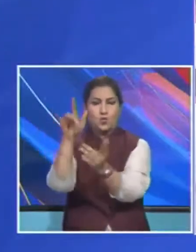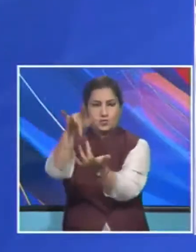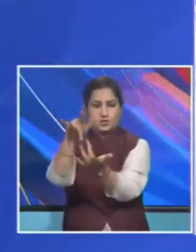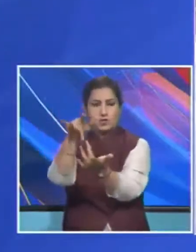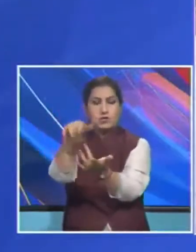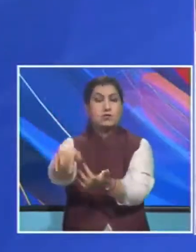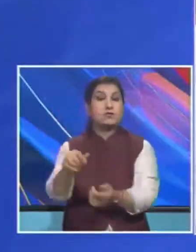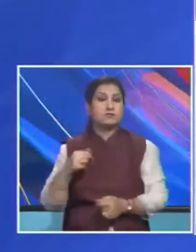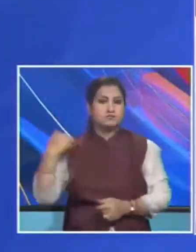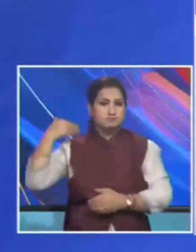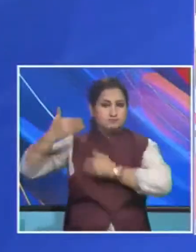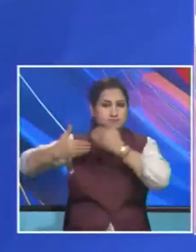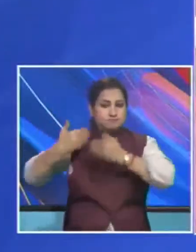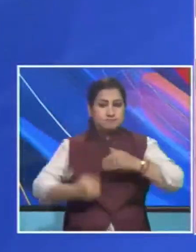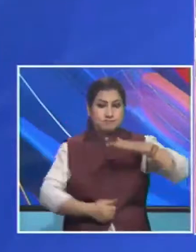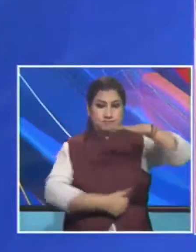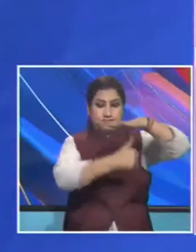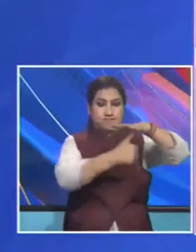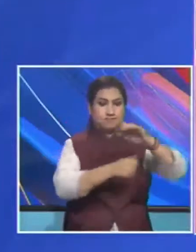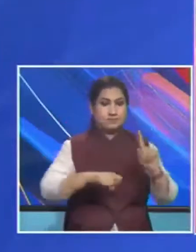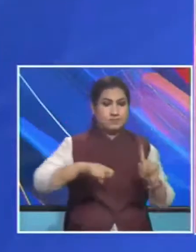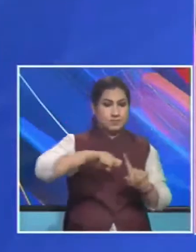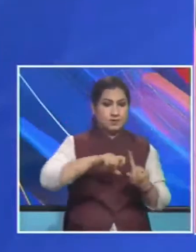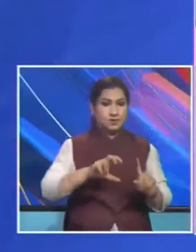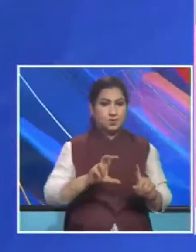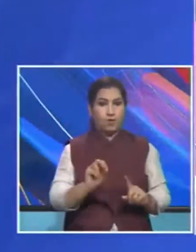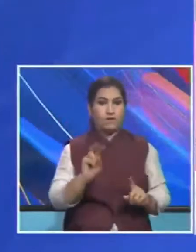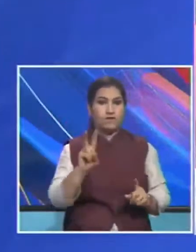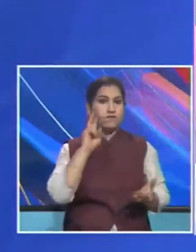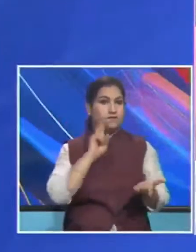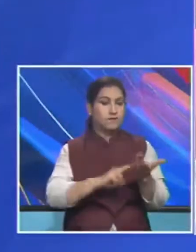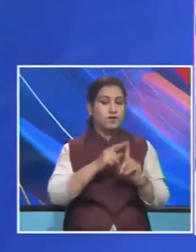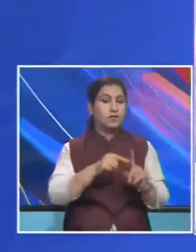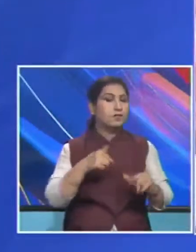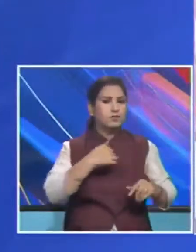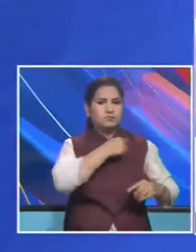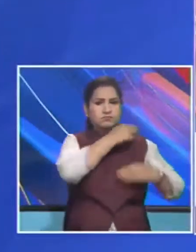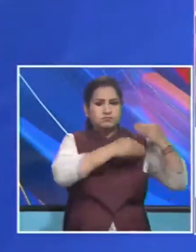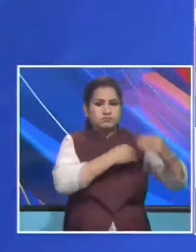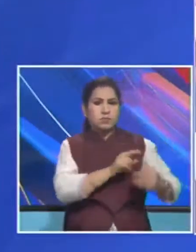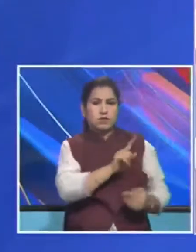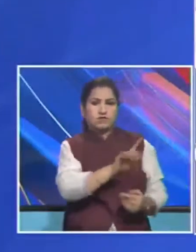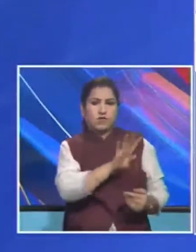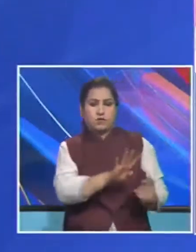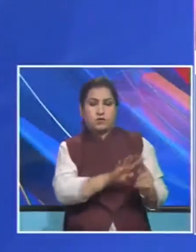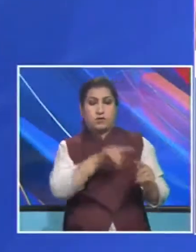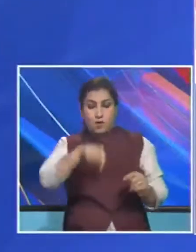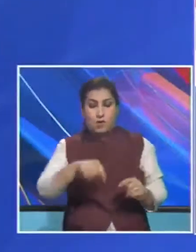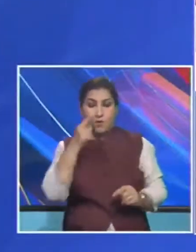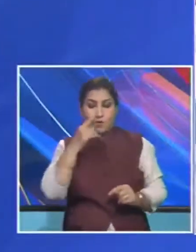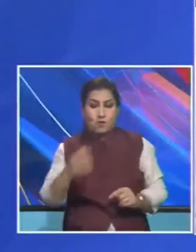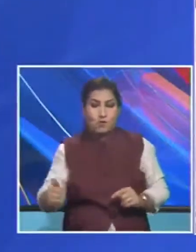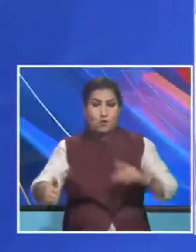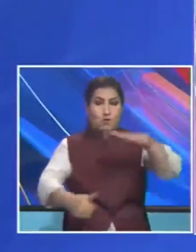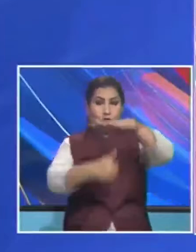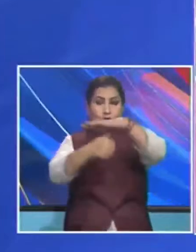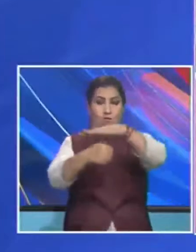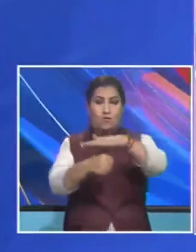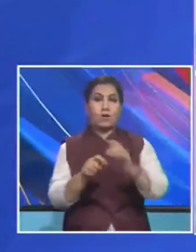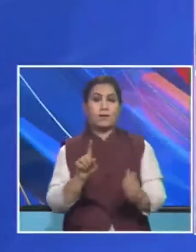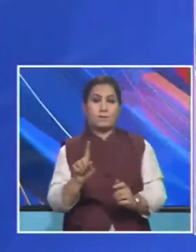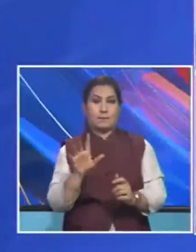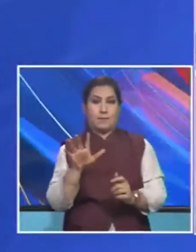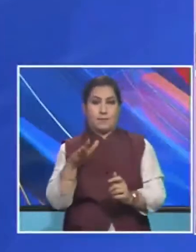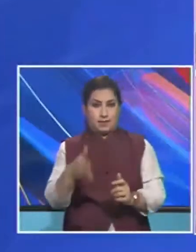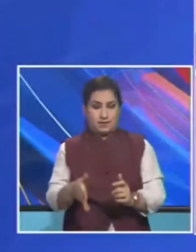Kovind, the new President, Madam President Murmu, along with other dignitaries now leaving for the Rashtrapati